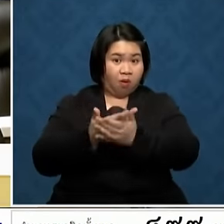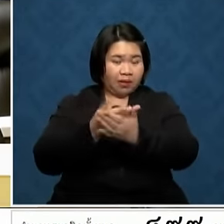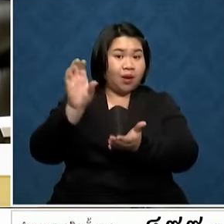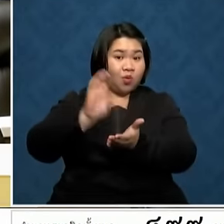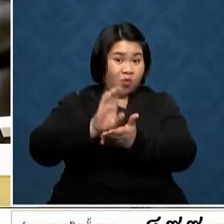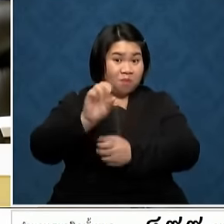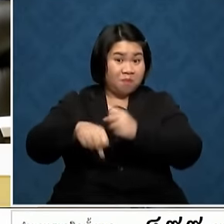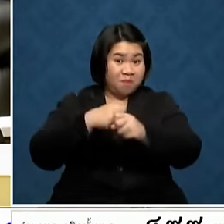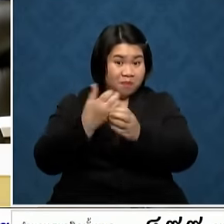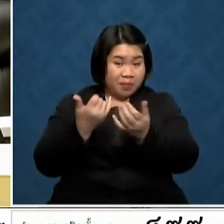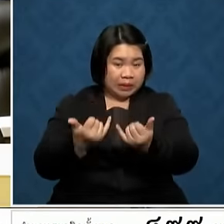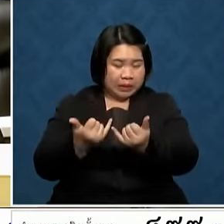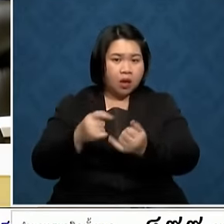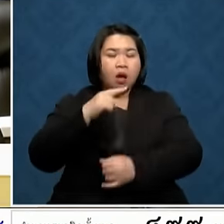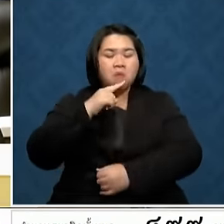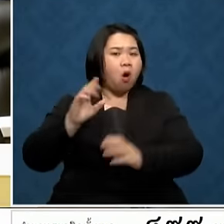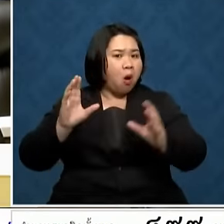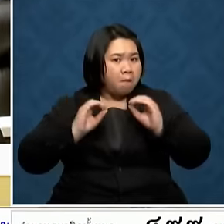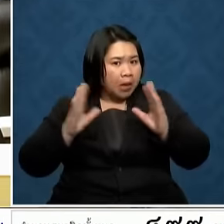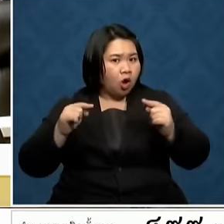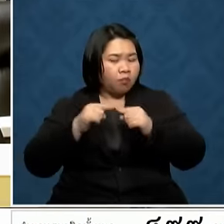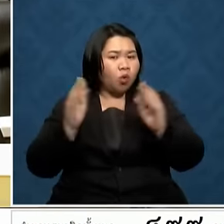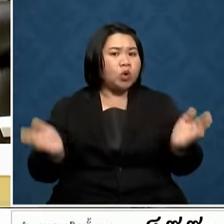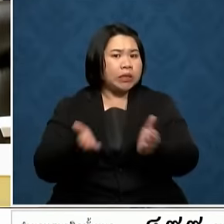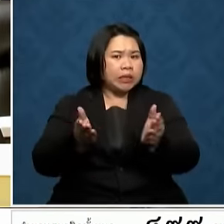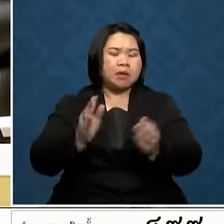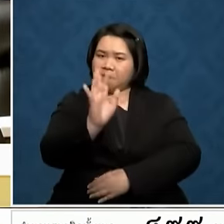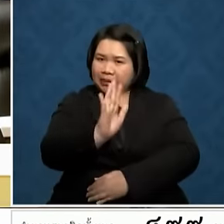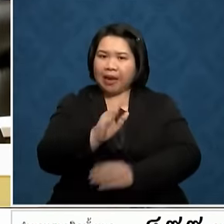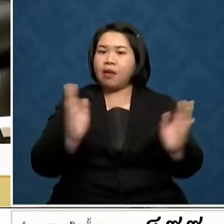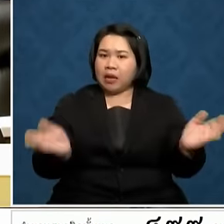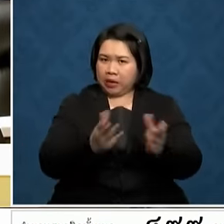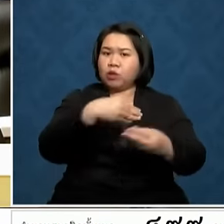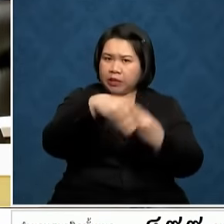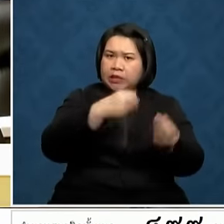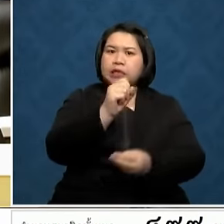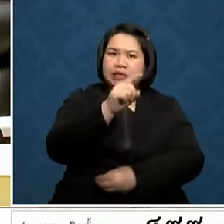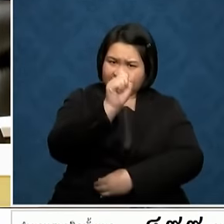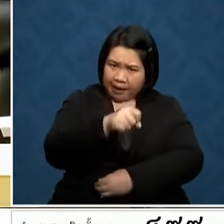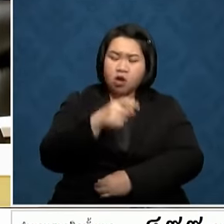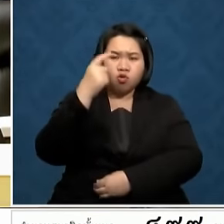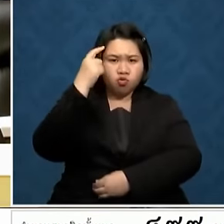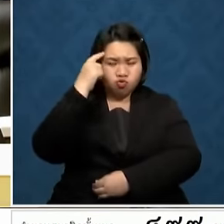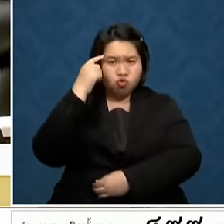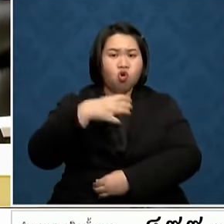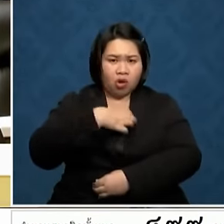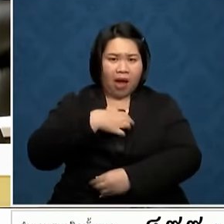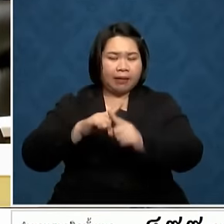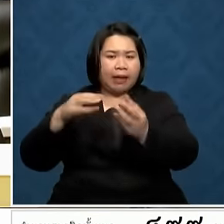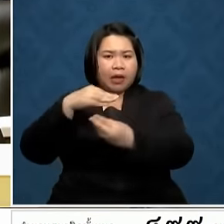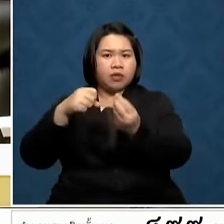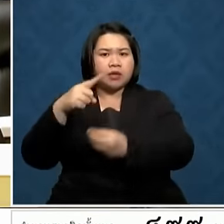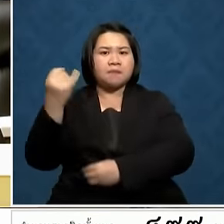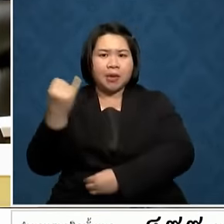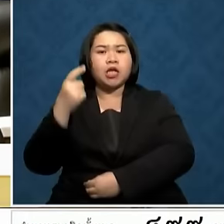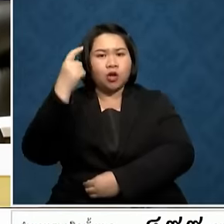ใจเพ่มเตในวัี้นั้นไม่ใช่กลมะตไมเหชอบกกตุ้เศรษกจไม่ใช่การลมะติเพื่จะบอกวเศรษกินั้ดอยแล้ครับแตเปการลมะติเพ